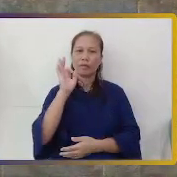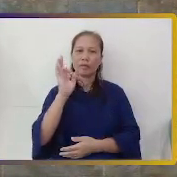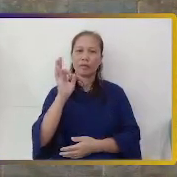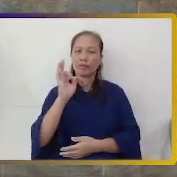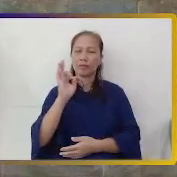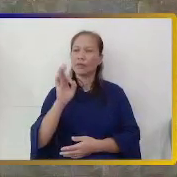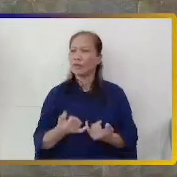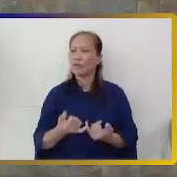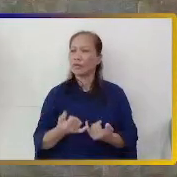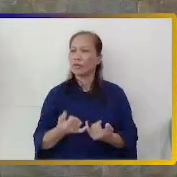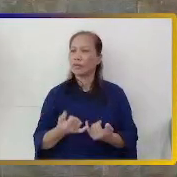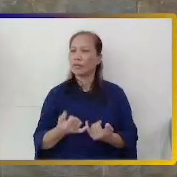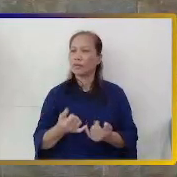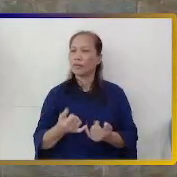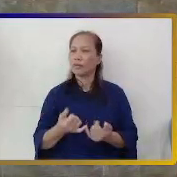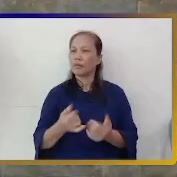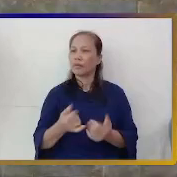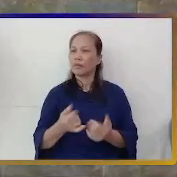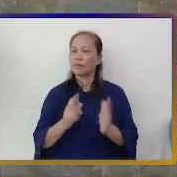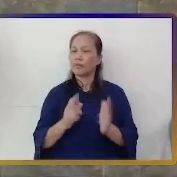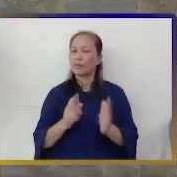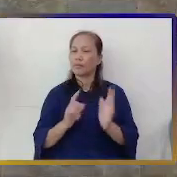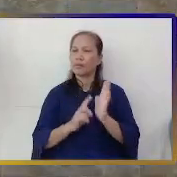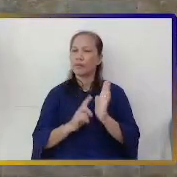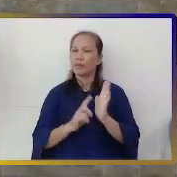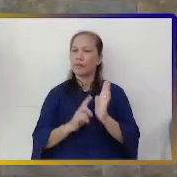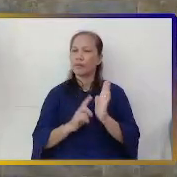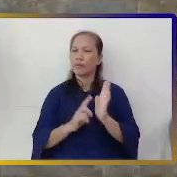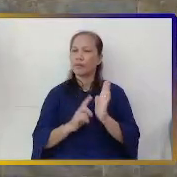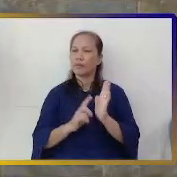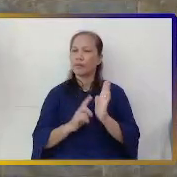dito mga kapatid Sabi ko nga po sa inyo kung